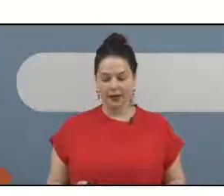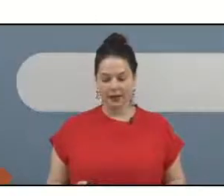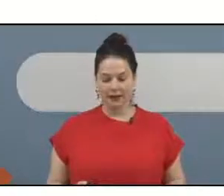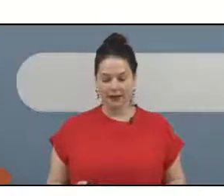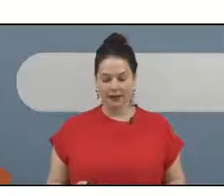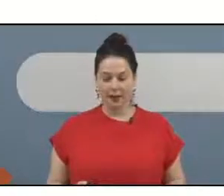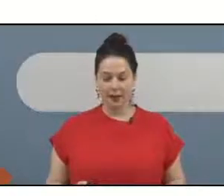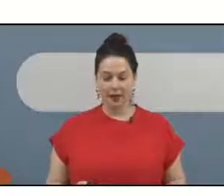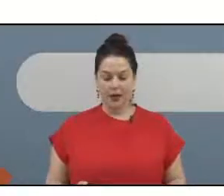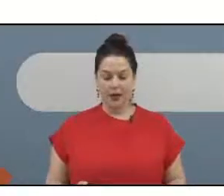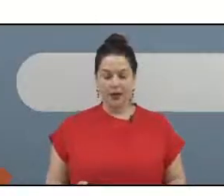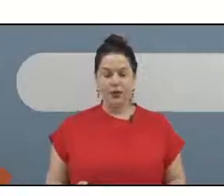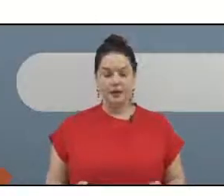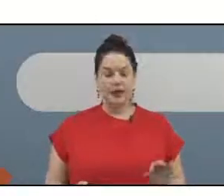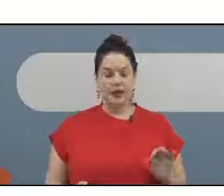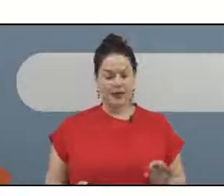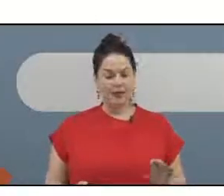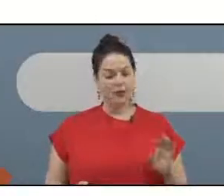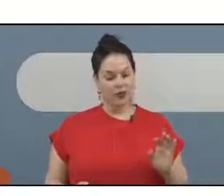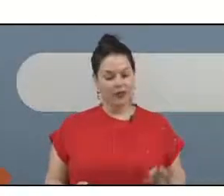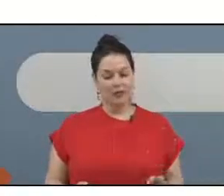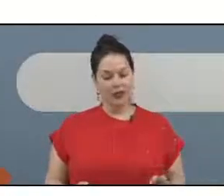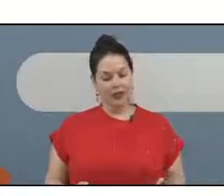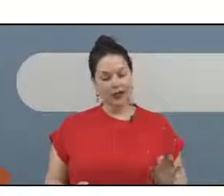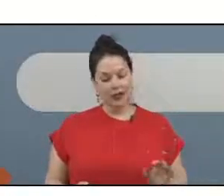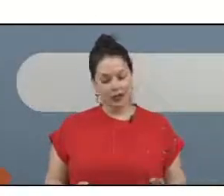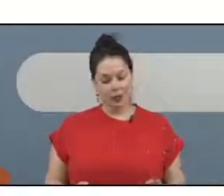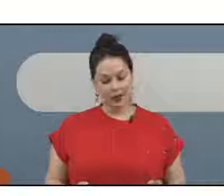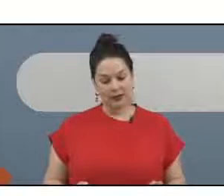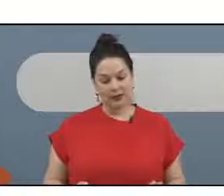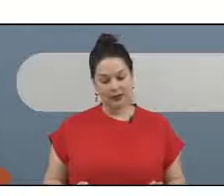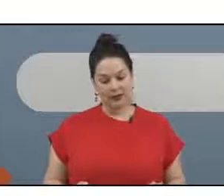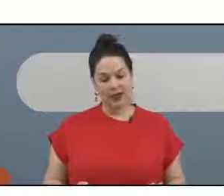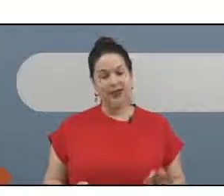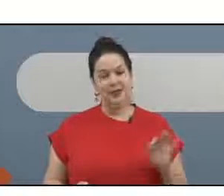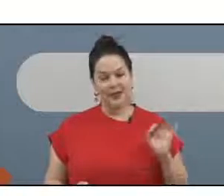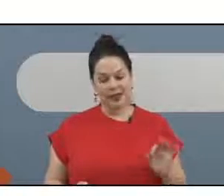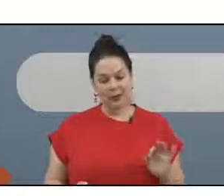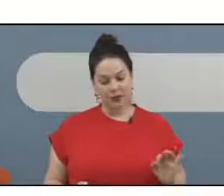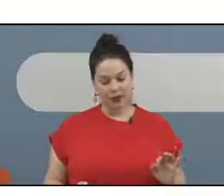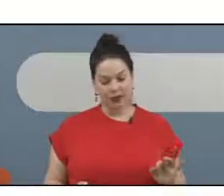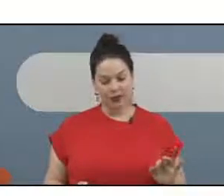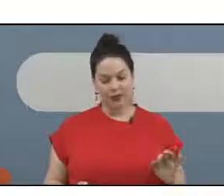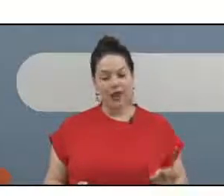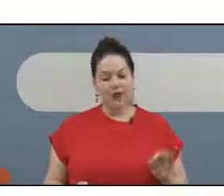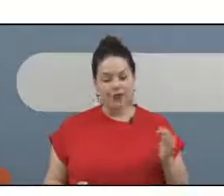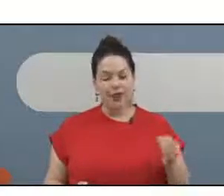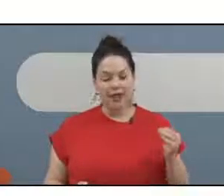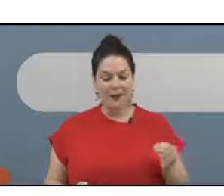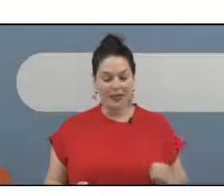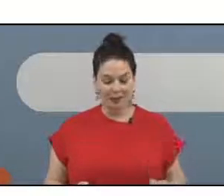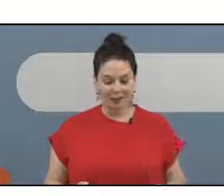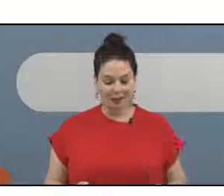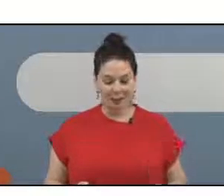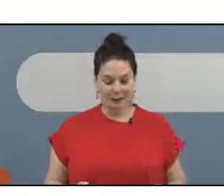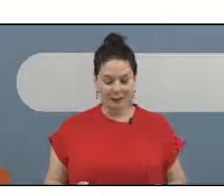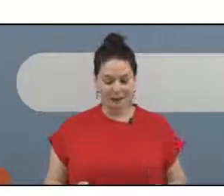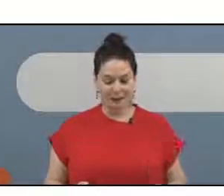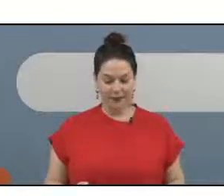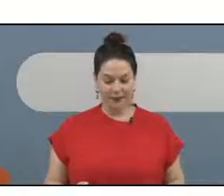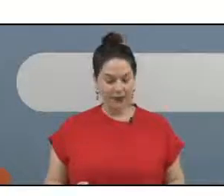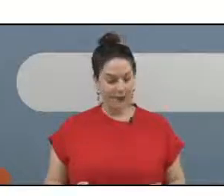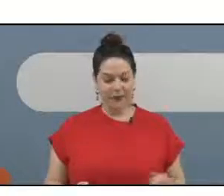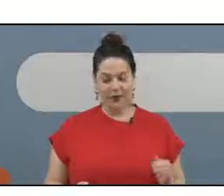באוויר הנחבט. הוא גם הנחה את בנו ואמר, איקרוס, אני מזהיר אותך, לעוף באמצע